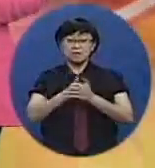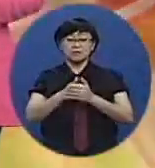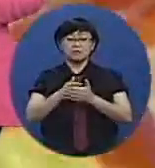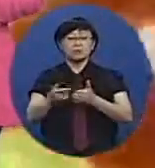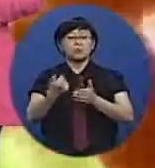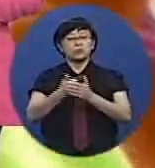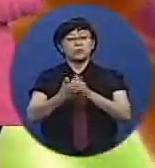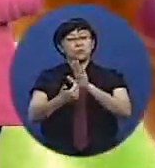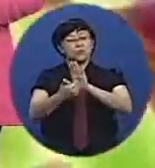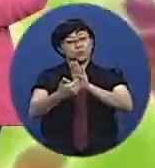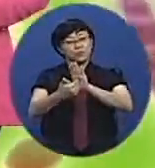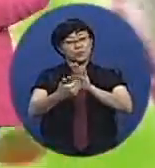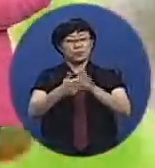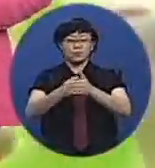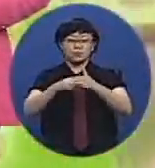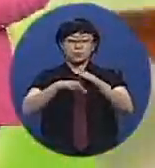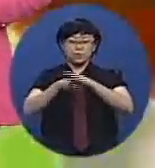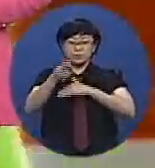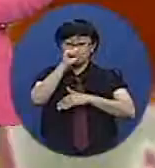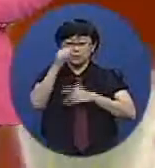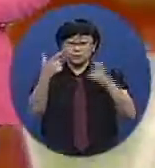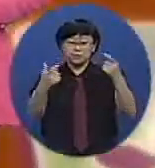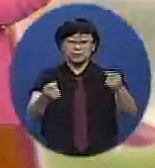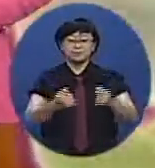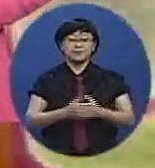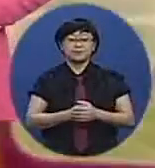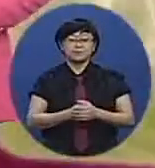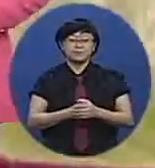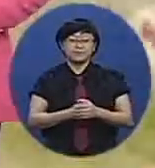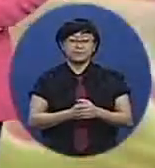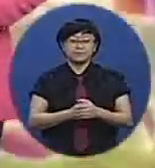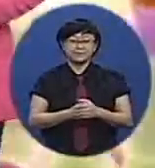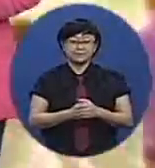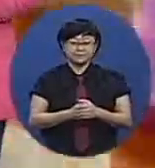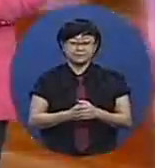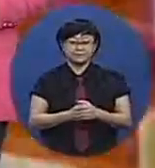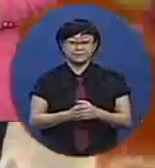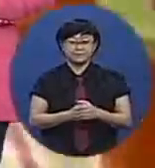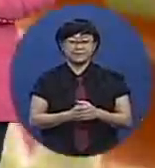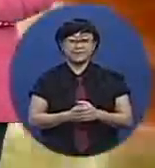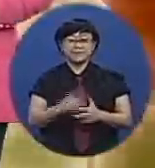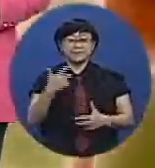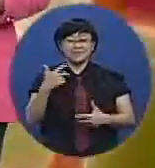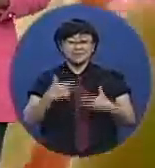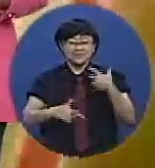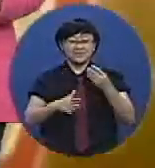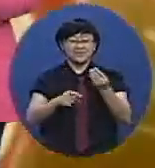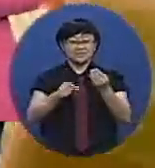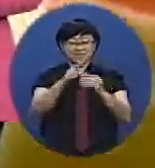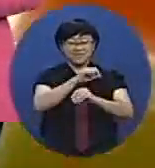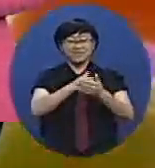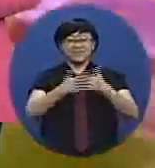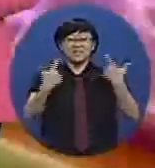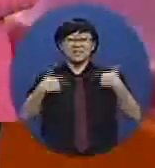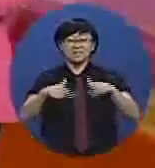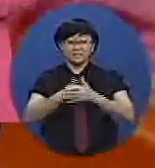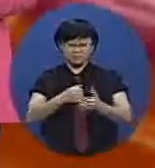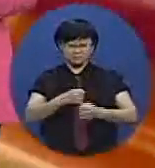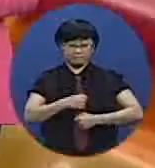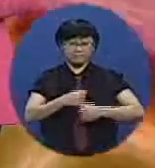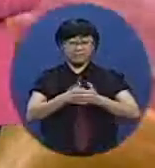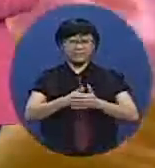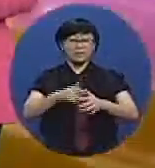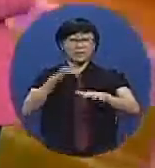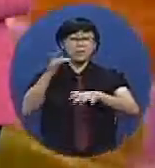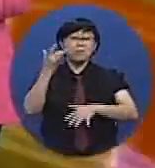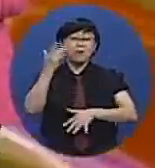것은 벨수는 피해서 입는 게 좋겠습니다. 네, 자 즐거운 명절 항상 주의하시고요. 이